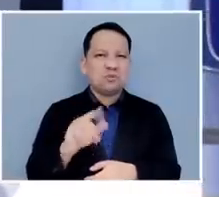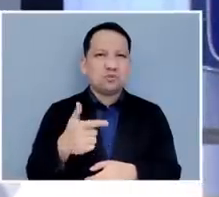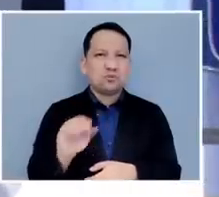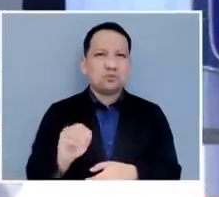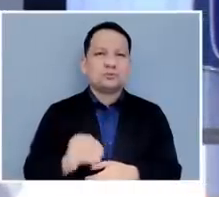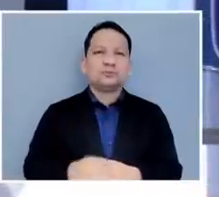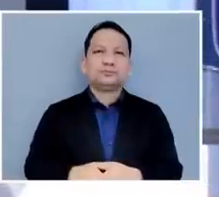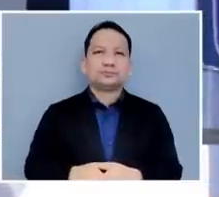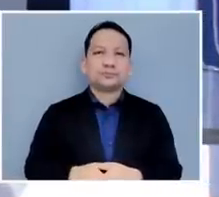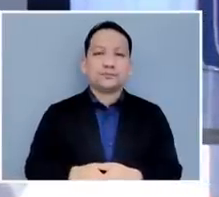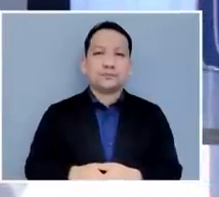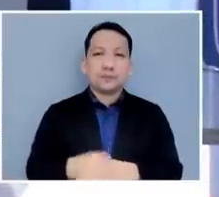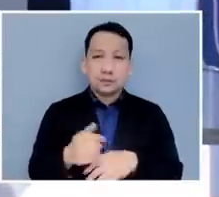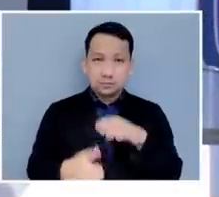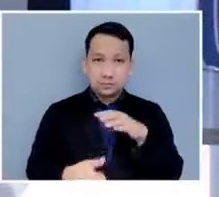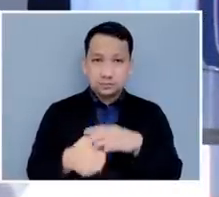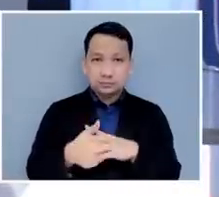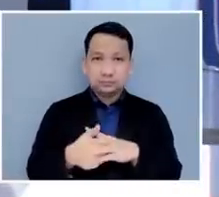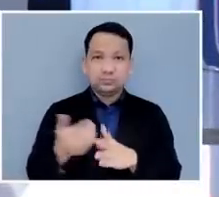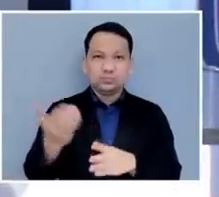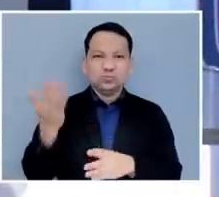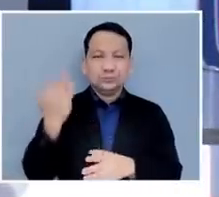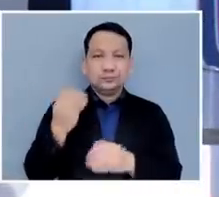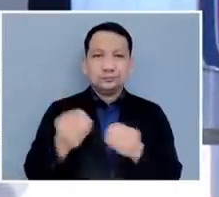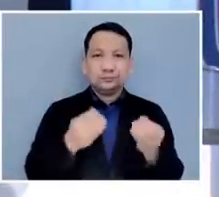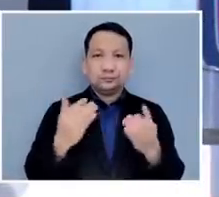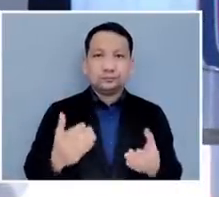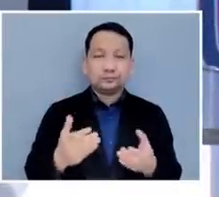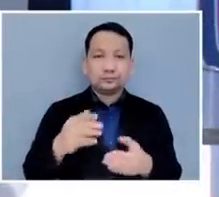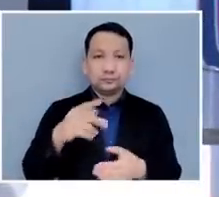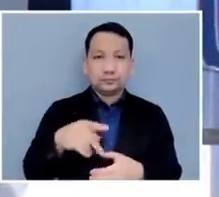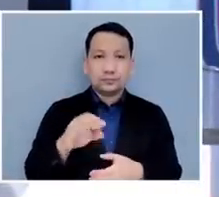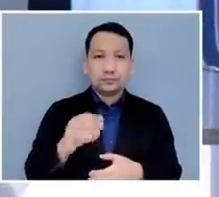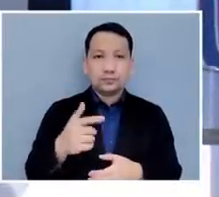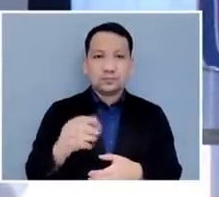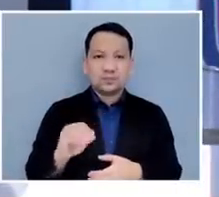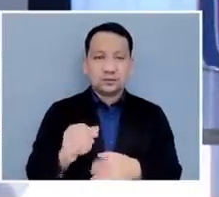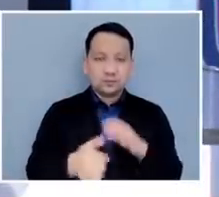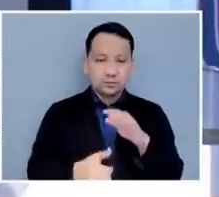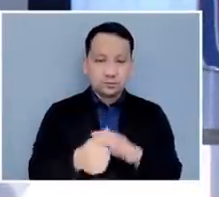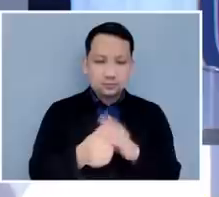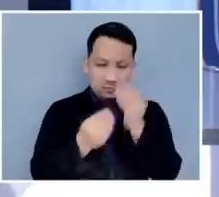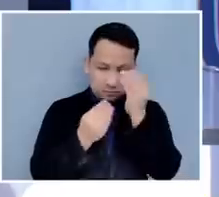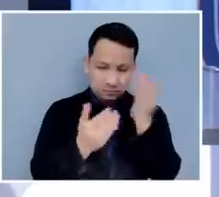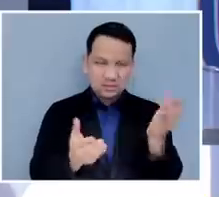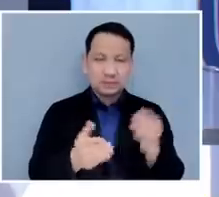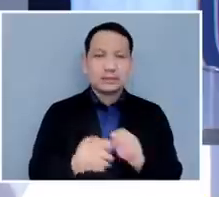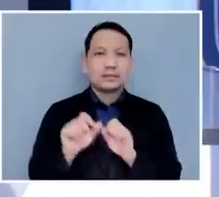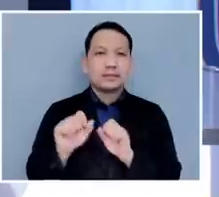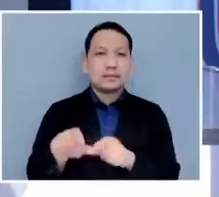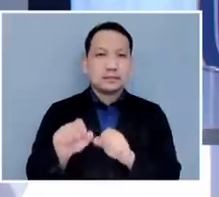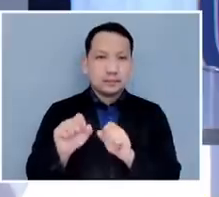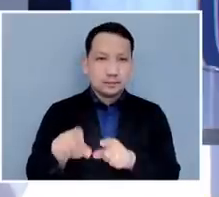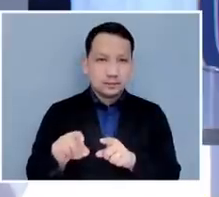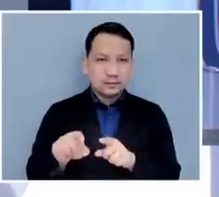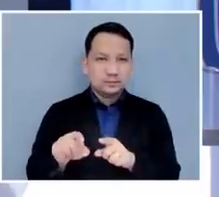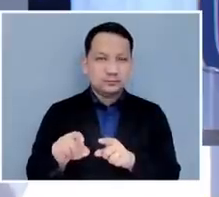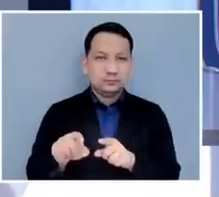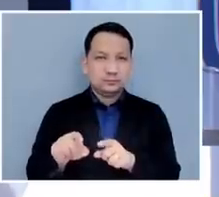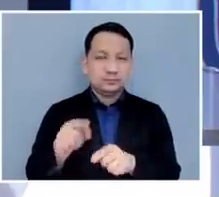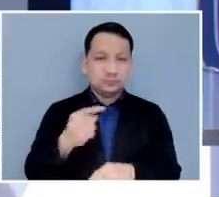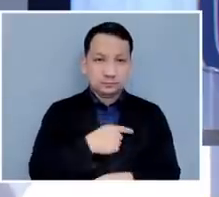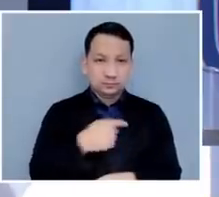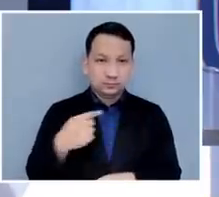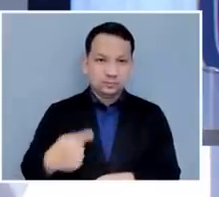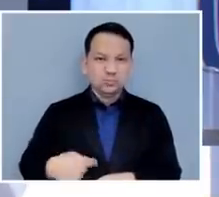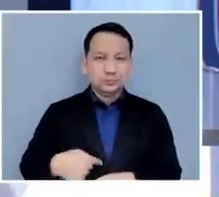Samantala, lumantad naman ang isang dating operator ng POGO para ibulgar na ibinebenta ang mga Chinese workers